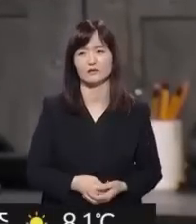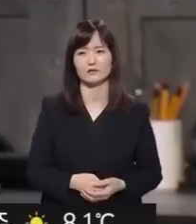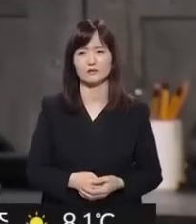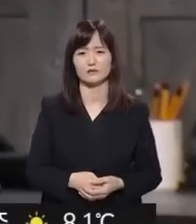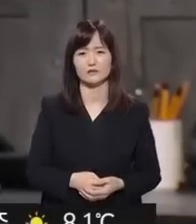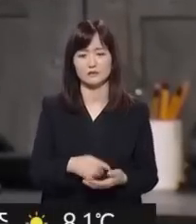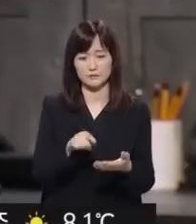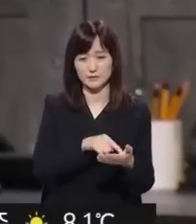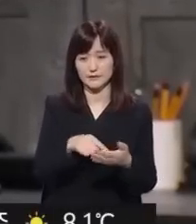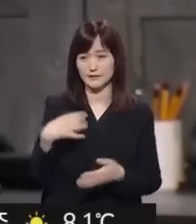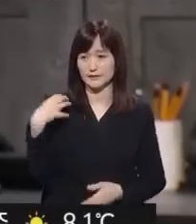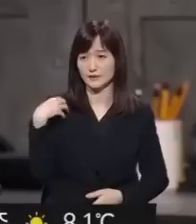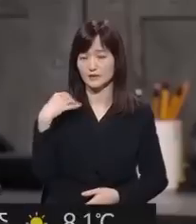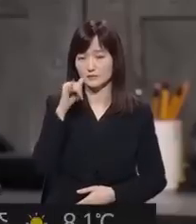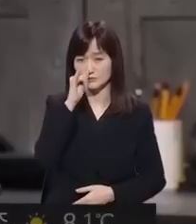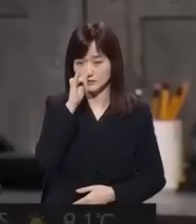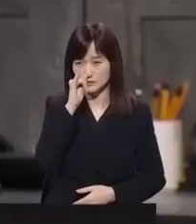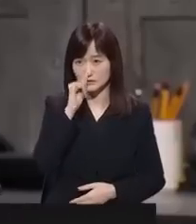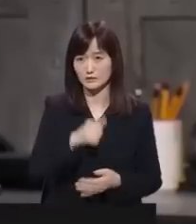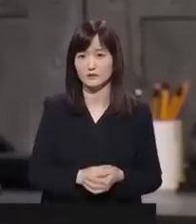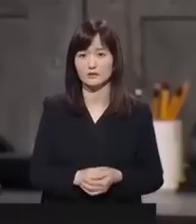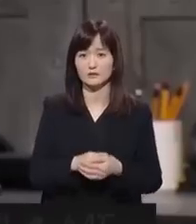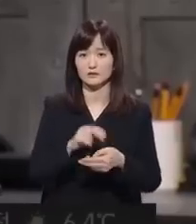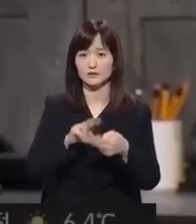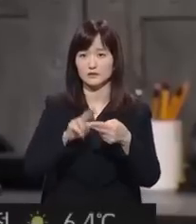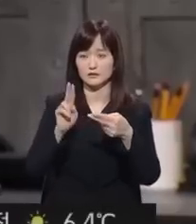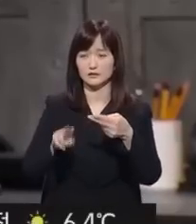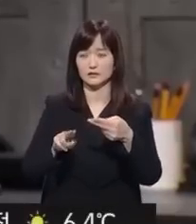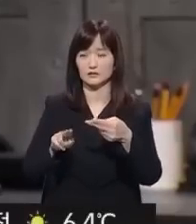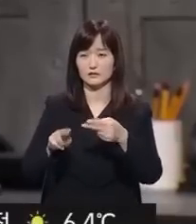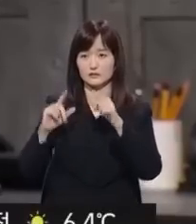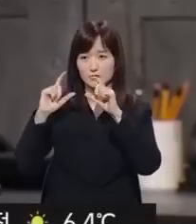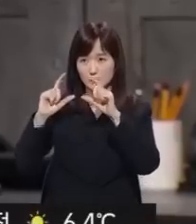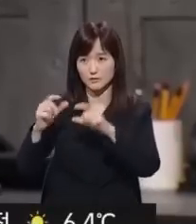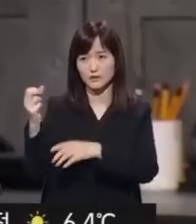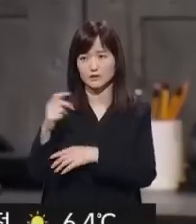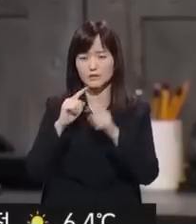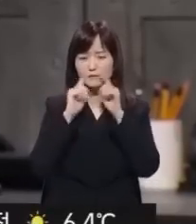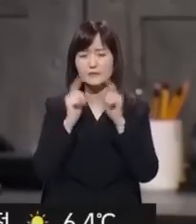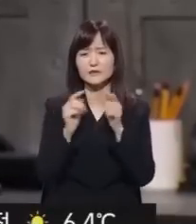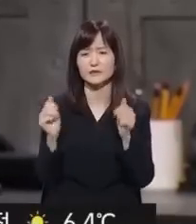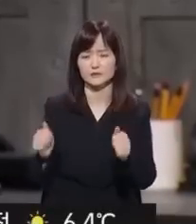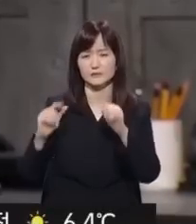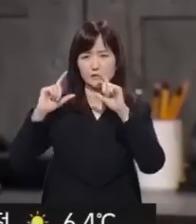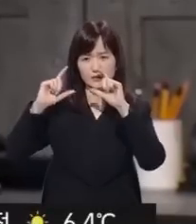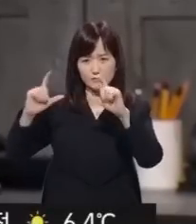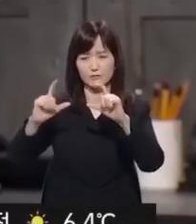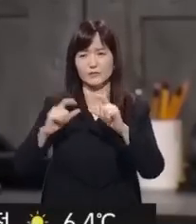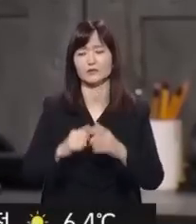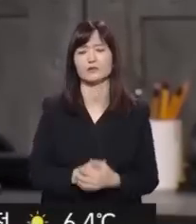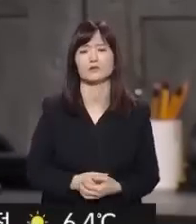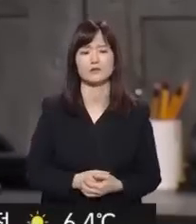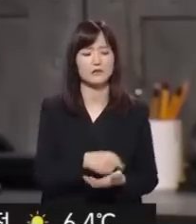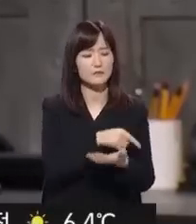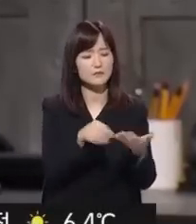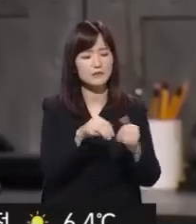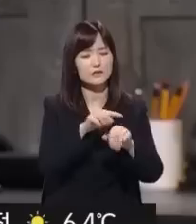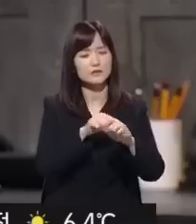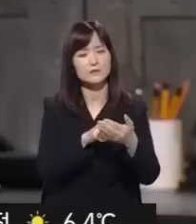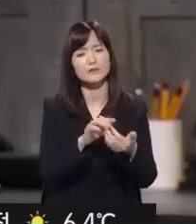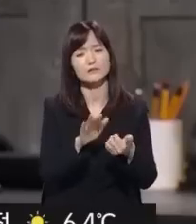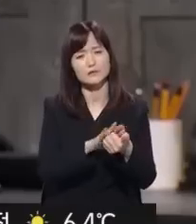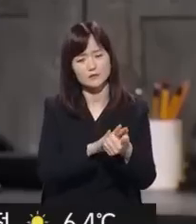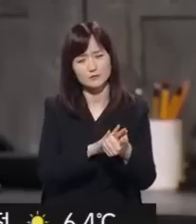말해서 배상책임을 인정할 수 있는 범위가 된다면 형사 판결을 하면서 좀 국가가 선한 국가로이 피해자의 마음을